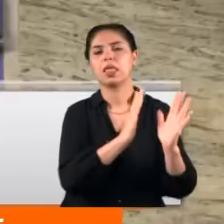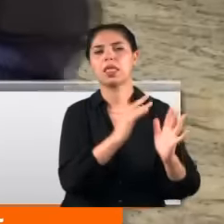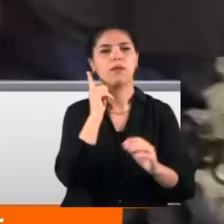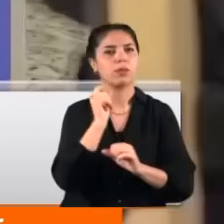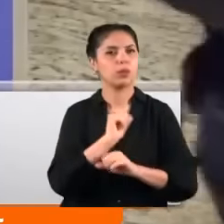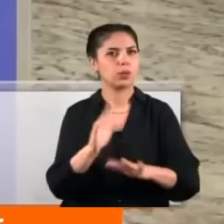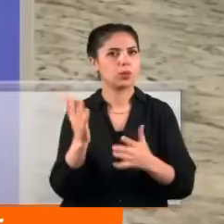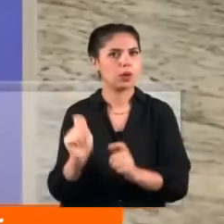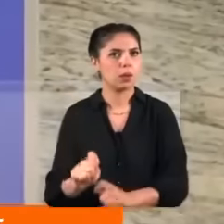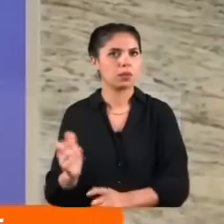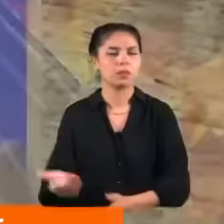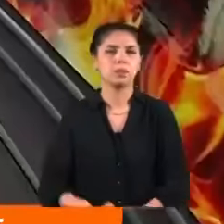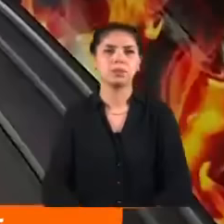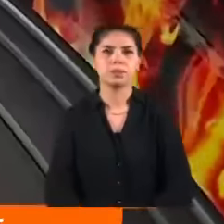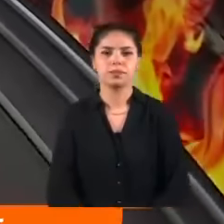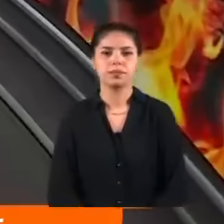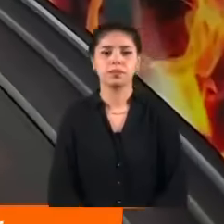duyurdu.